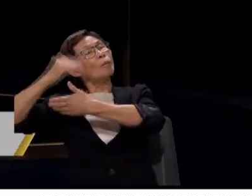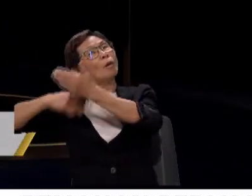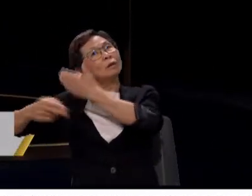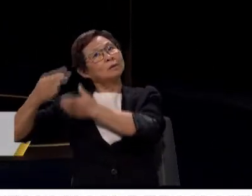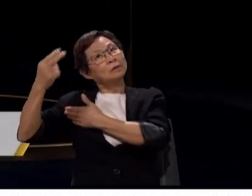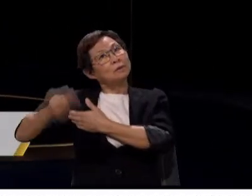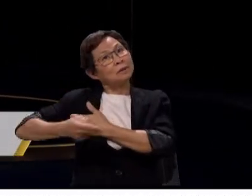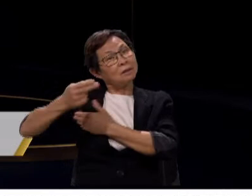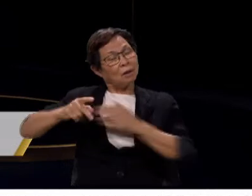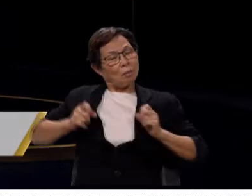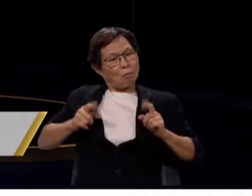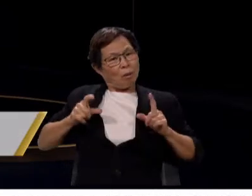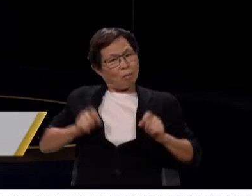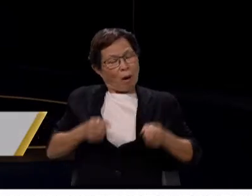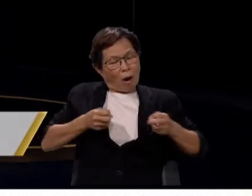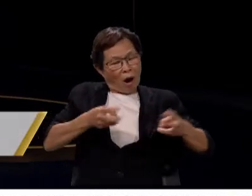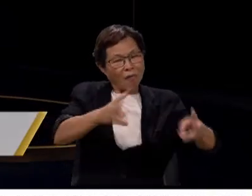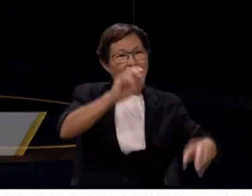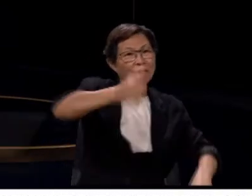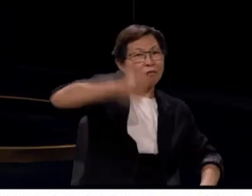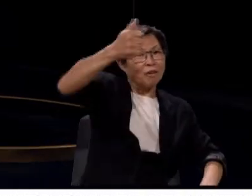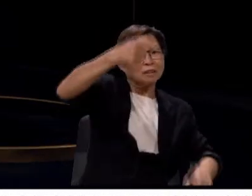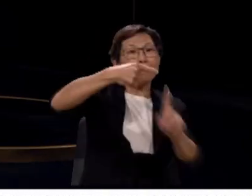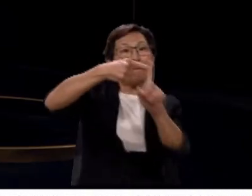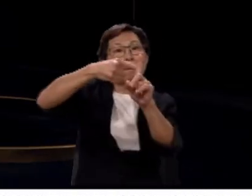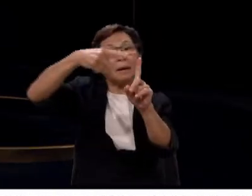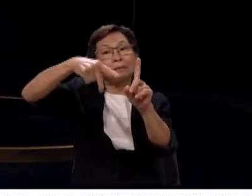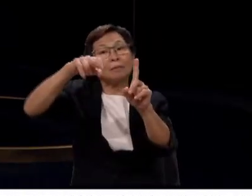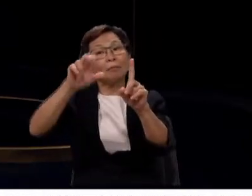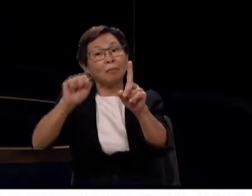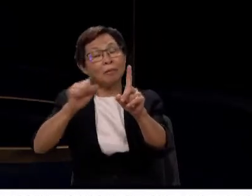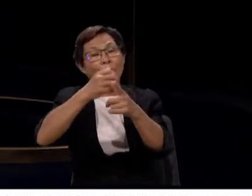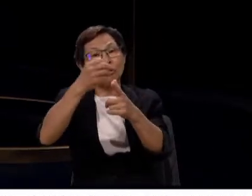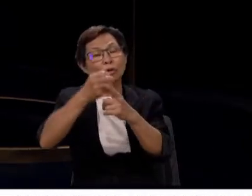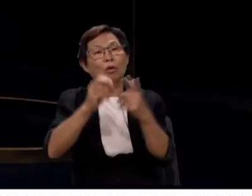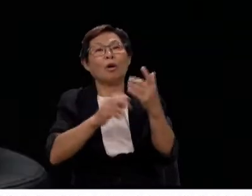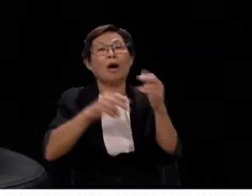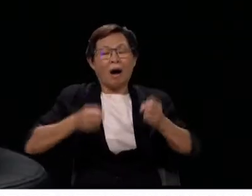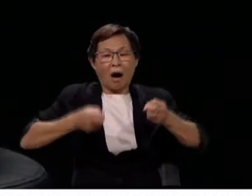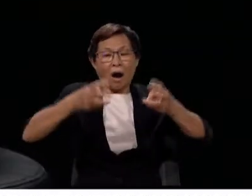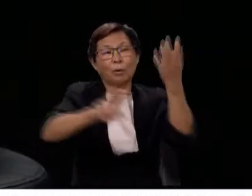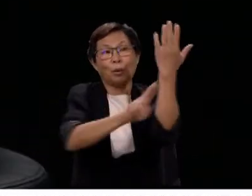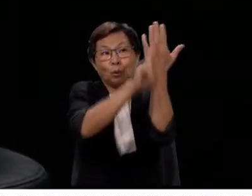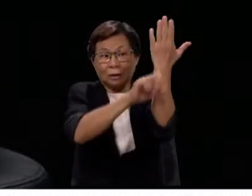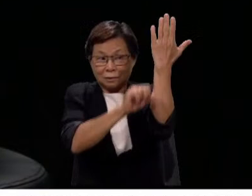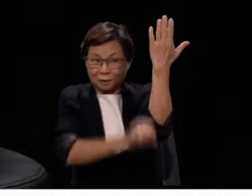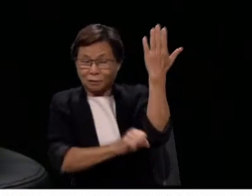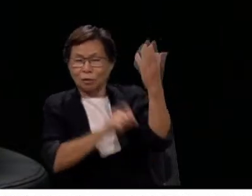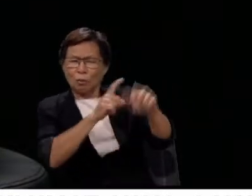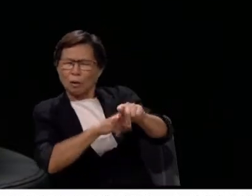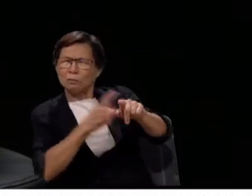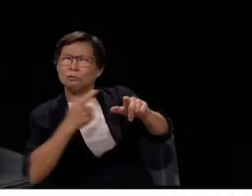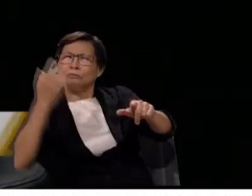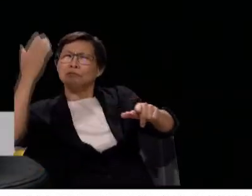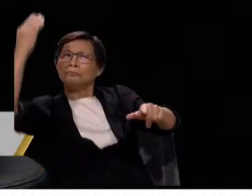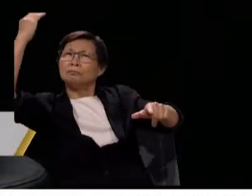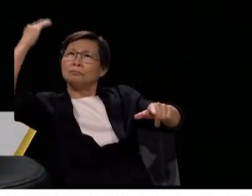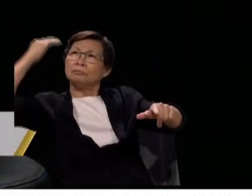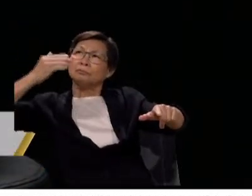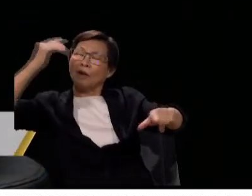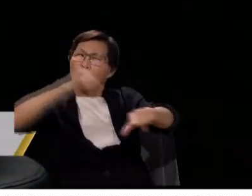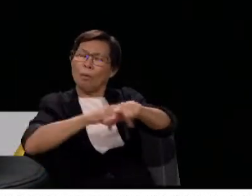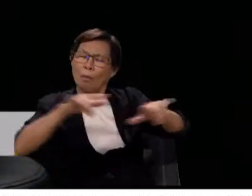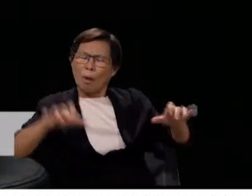swasta and lemboraya pertama yaitu plus ataupun Debora utara-selatan pada waktu itu dilaksanakan